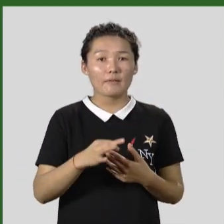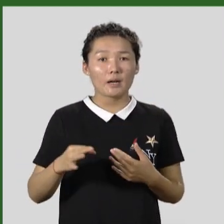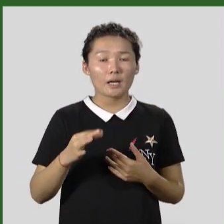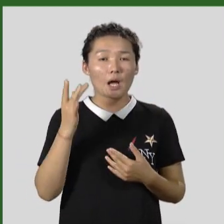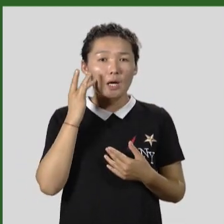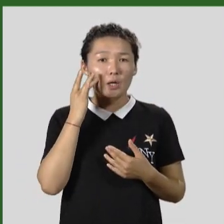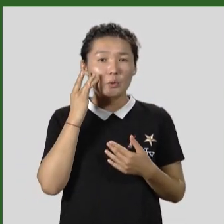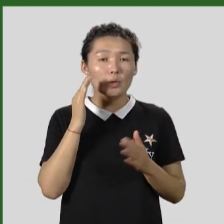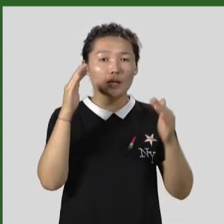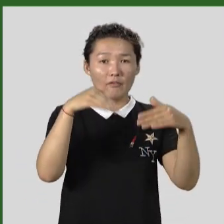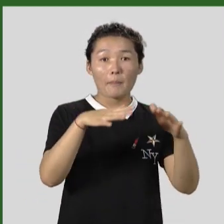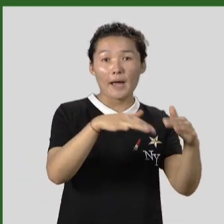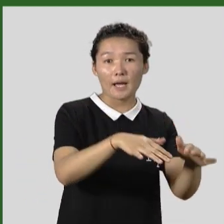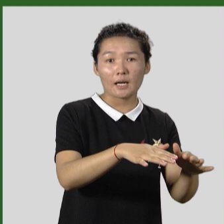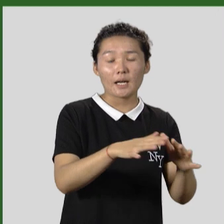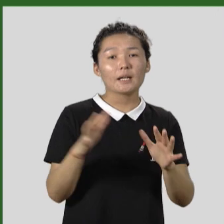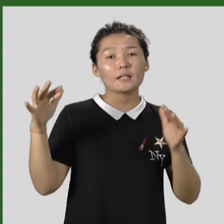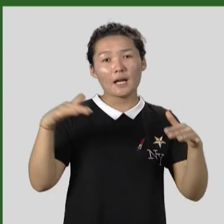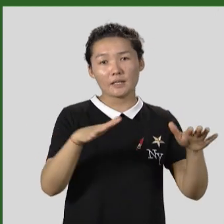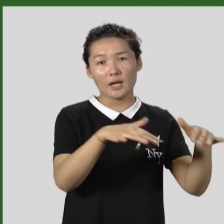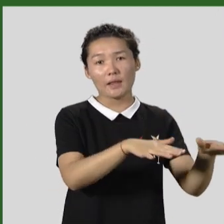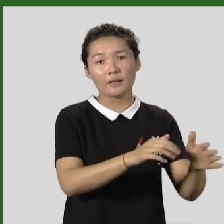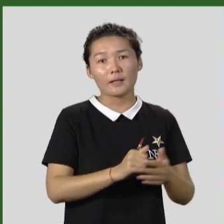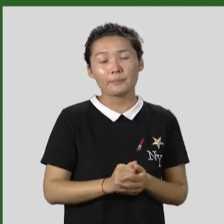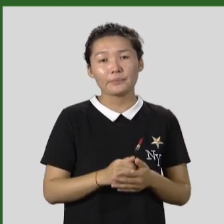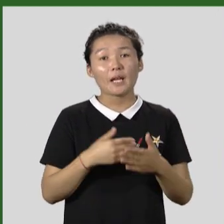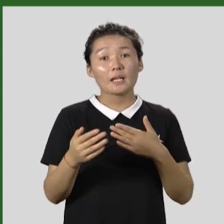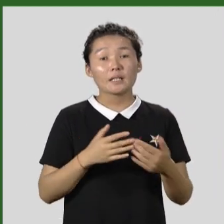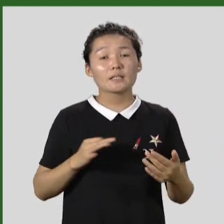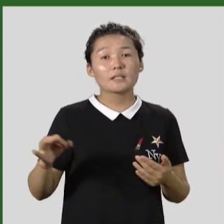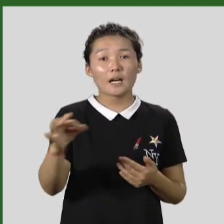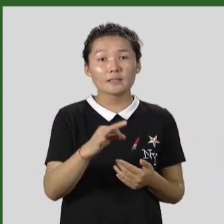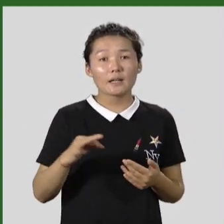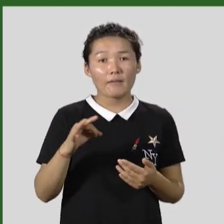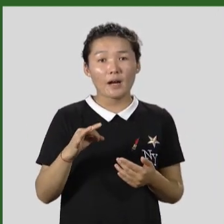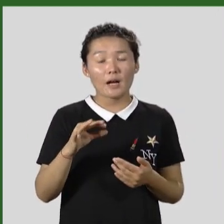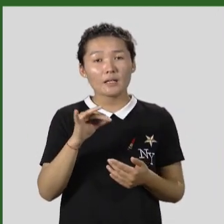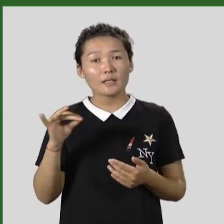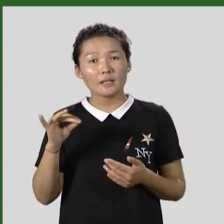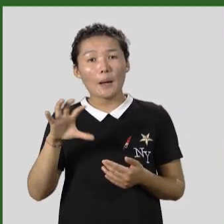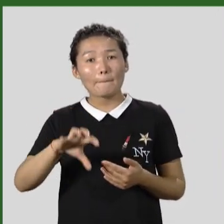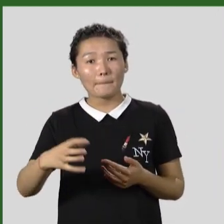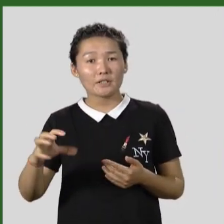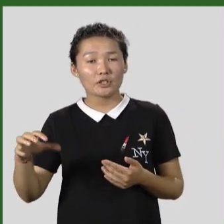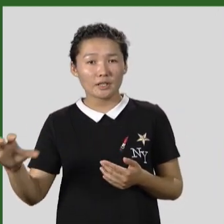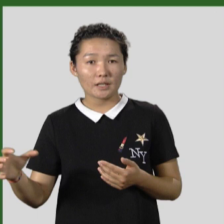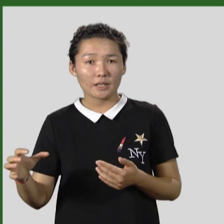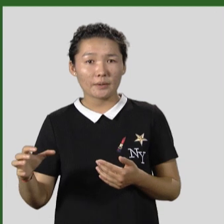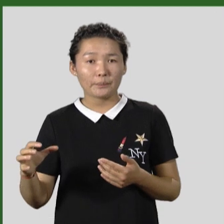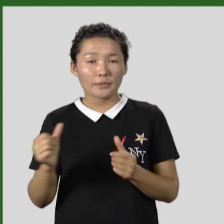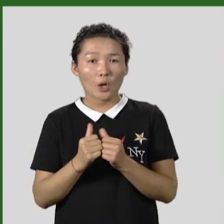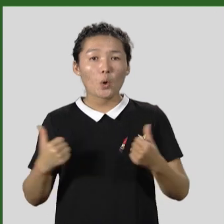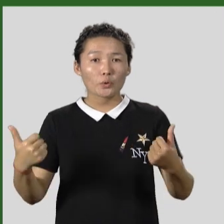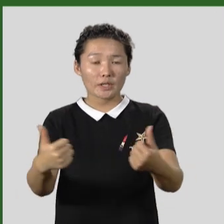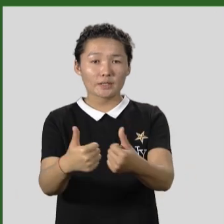и океанах. Если и острова, и материки – участки суши, окруженные